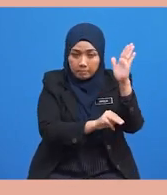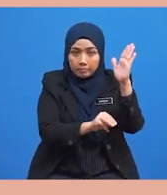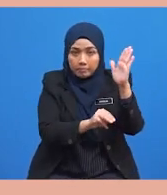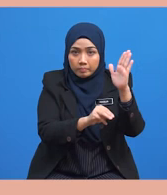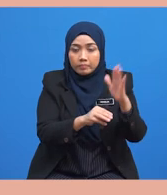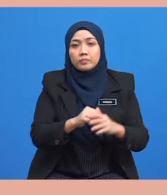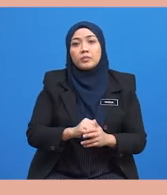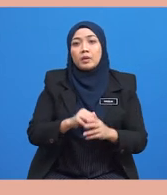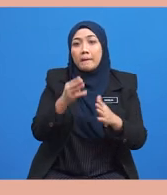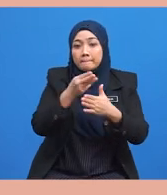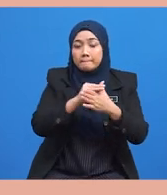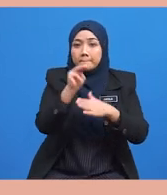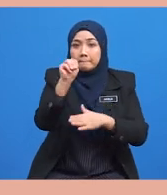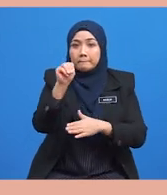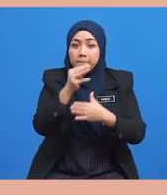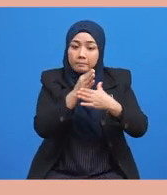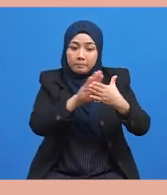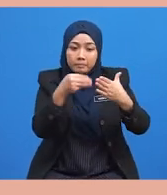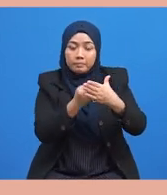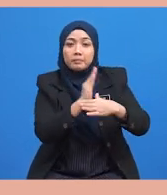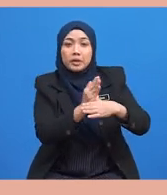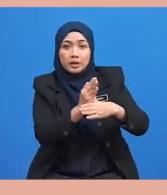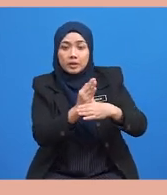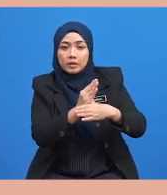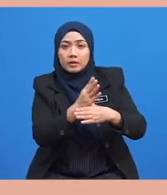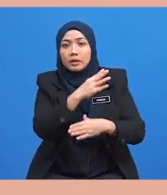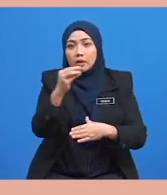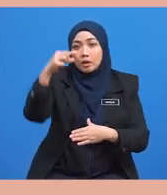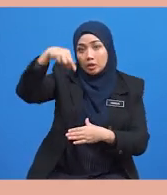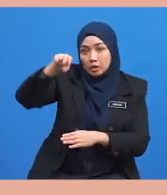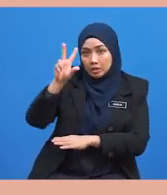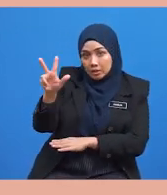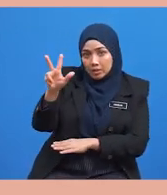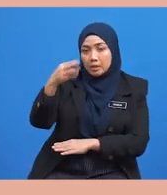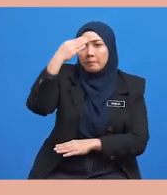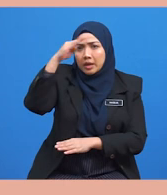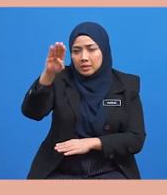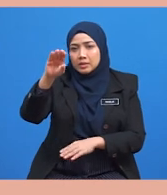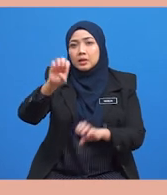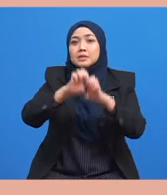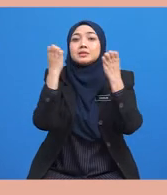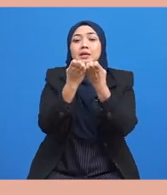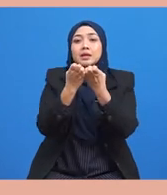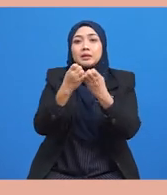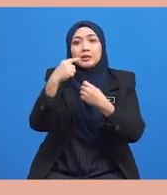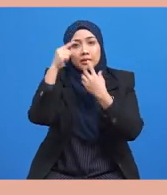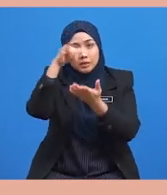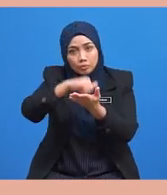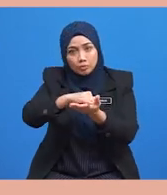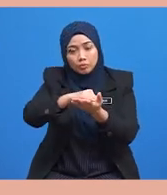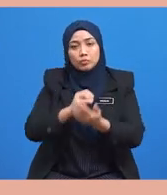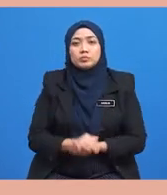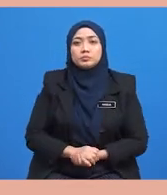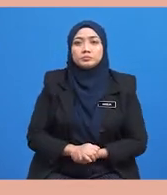pertama, median dan kuartil ketiga bagi set data itu. Setelah nilai-nilai yang cikgu nyatakan